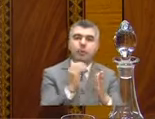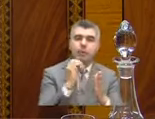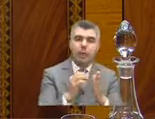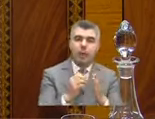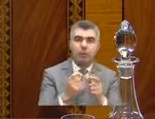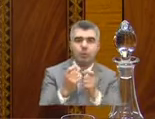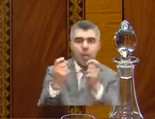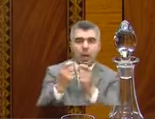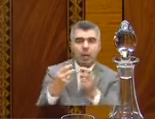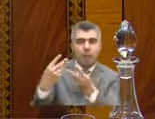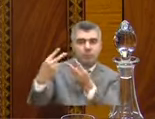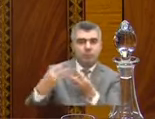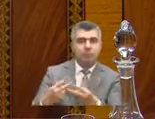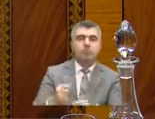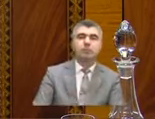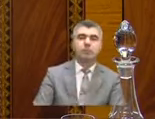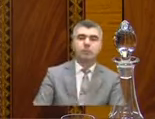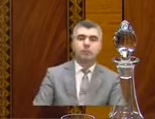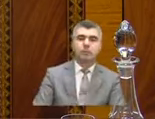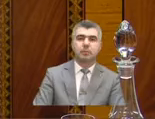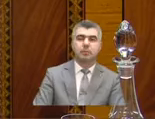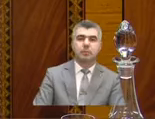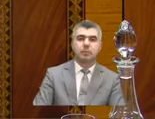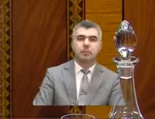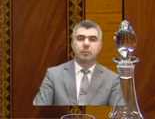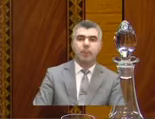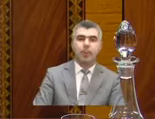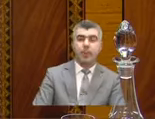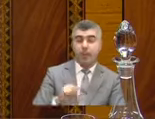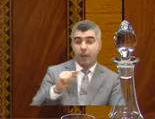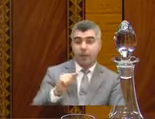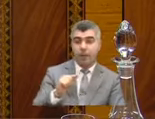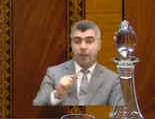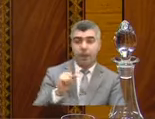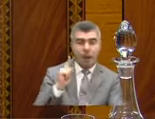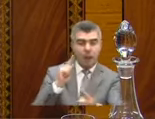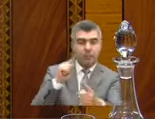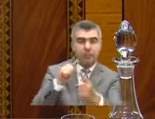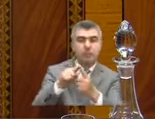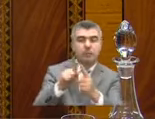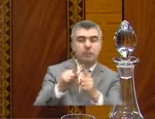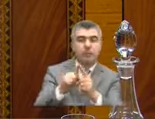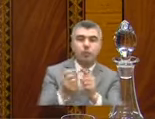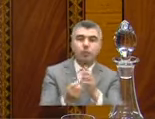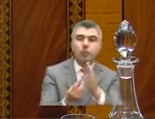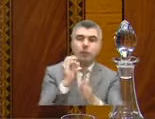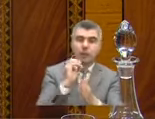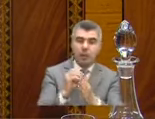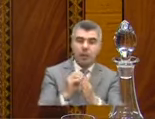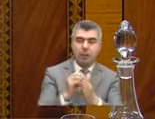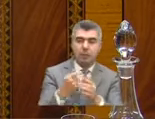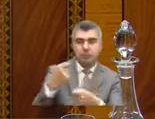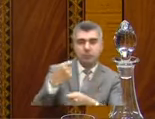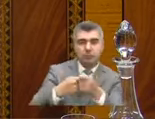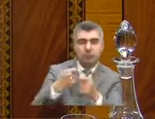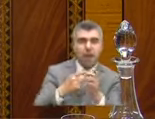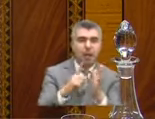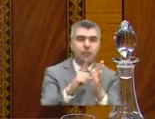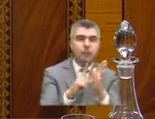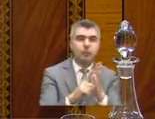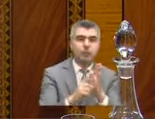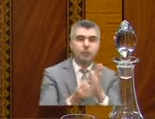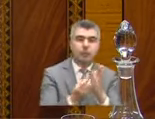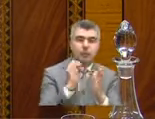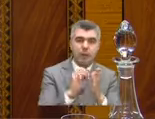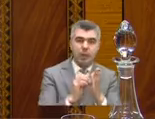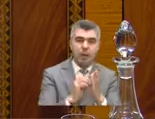الأعمال. وفي هذا الصدد سيتم التركيز من خلال تنزيل الميثاق الجديد للاستثمار على تعزيز